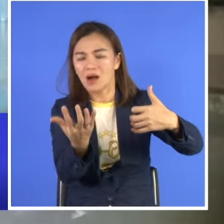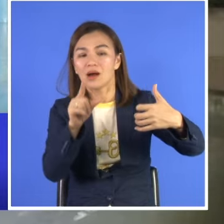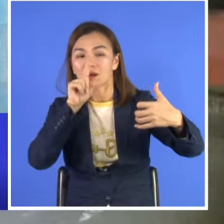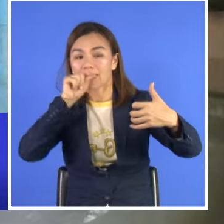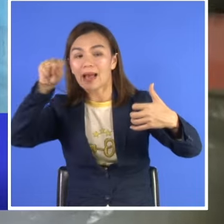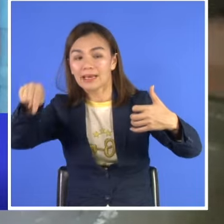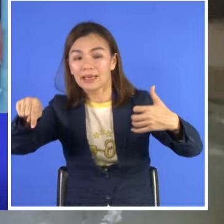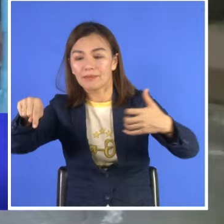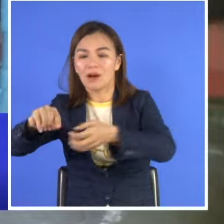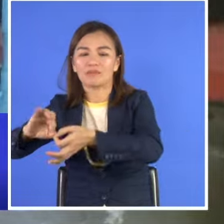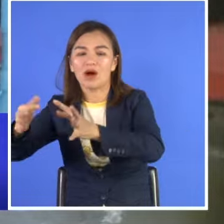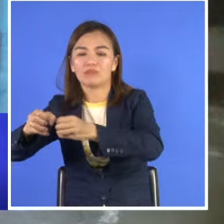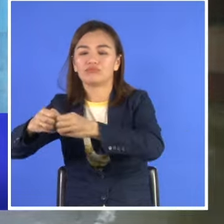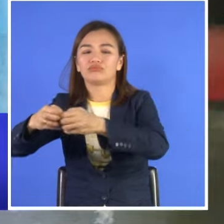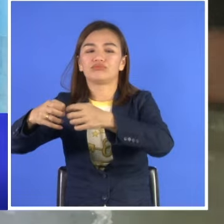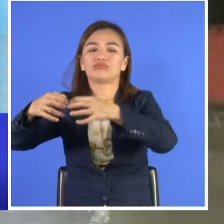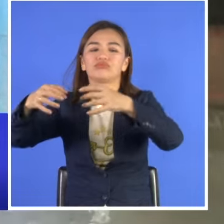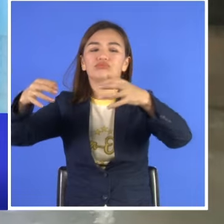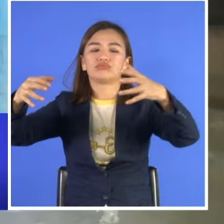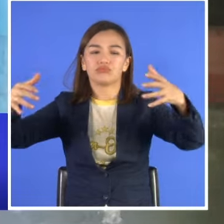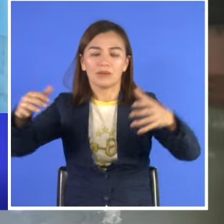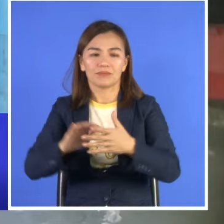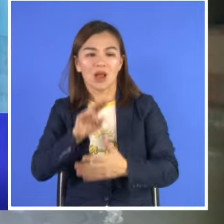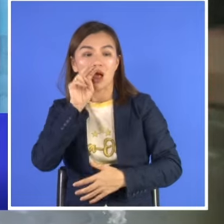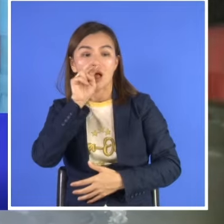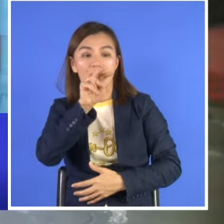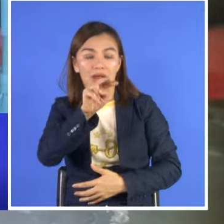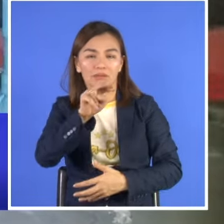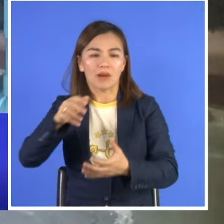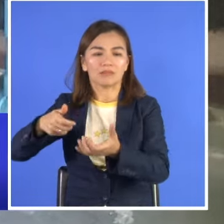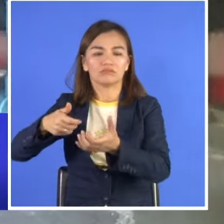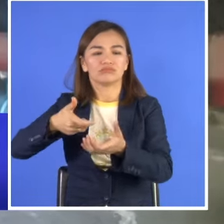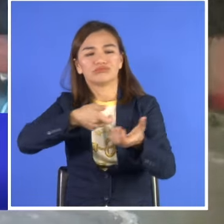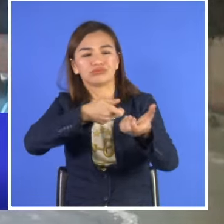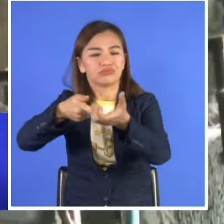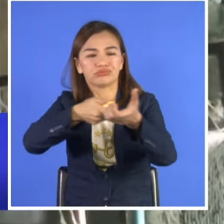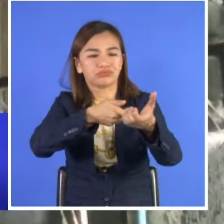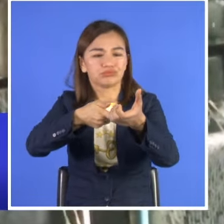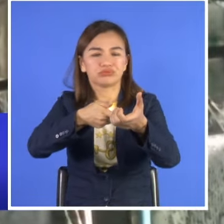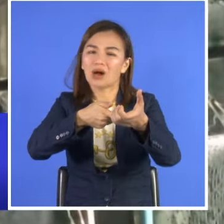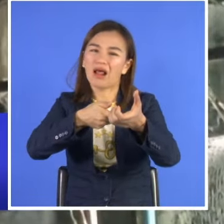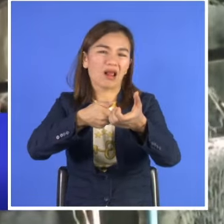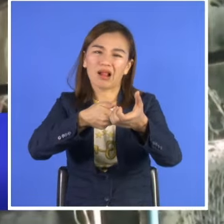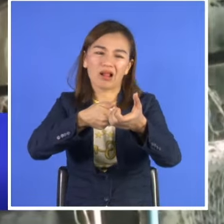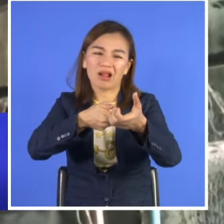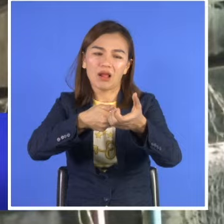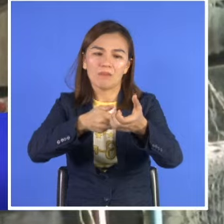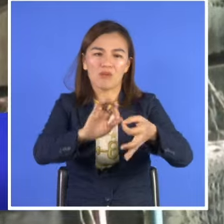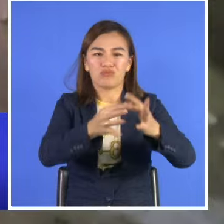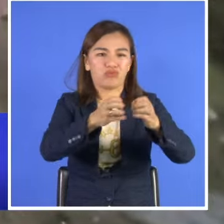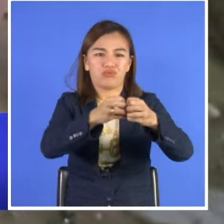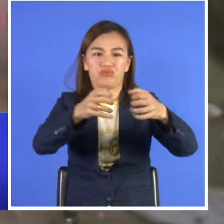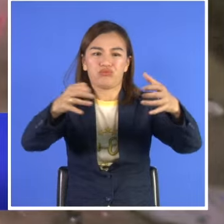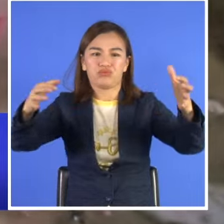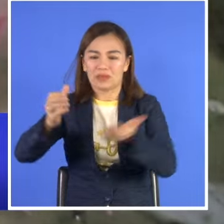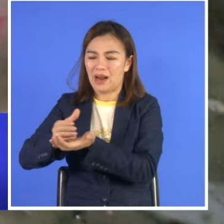แล้วก็ไฟก็ลุกไหม้เหล้าไก่ทันทีเลยตัวเขาก็เห็นก็เอาถังดับเพลิงเนี่ยไปช่วยแต่ว่ามันช่วยไม่ได้ไงนะครับไฟมันแรงมากกว่าอย่างงั้นเ้าฟัง